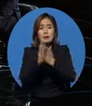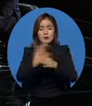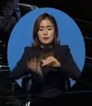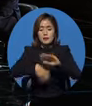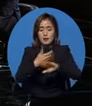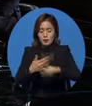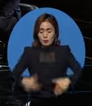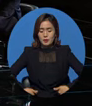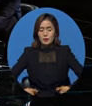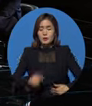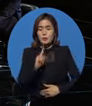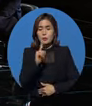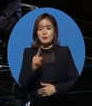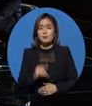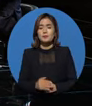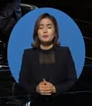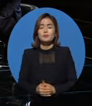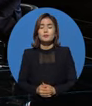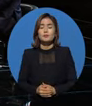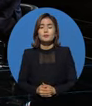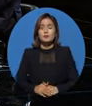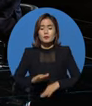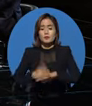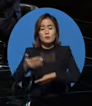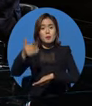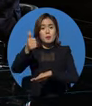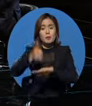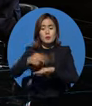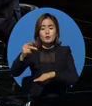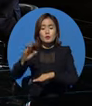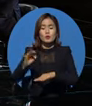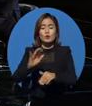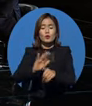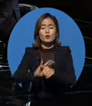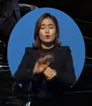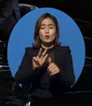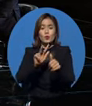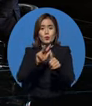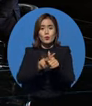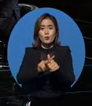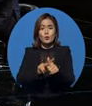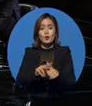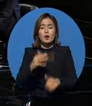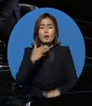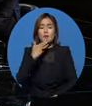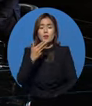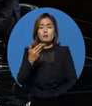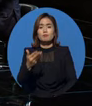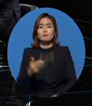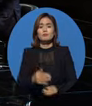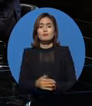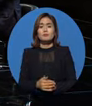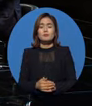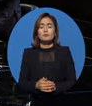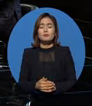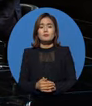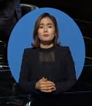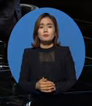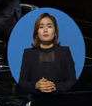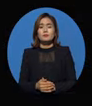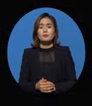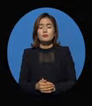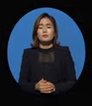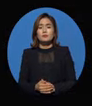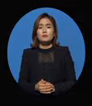네 여기까지 듣도록 하겠습니다 주도권 토론 끝으로 성형 길 2부 에게 역시 주도권 더러운 8분 드리겠습니다